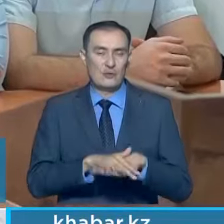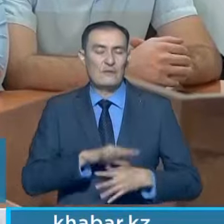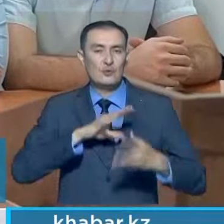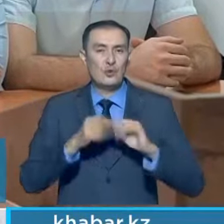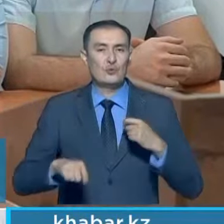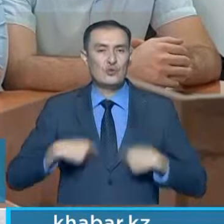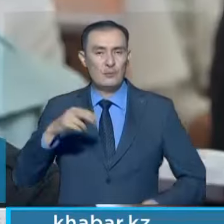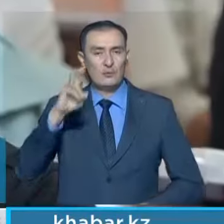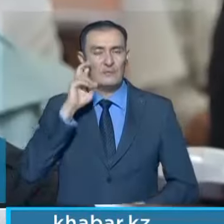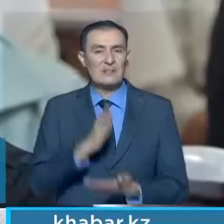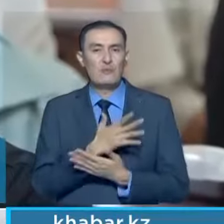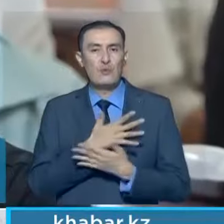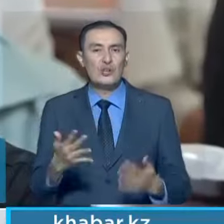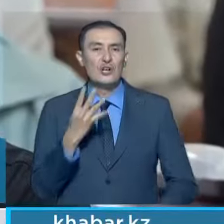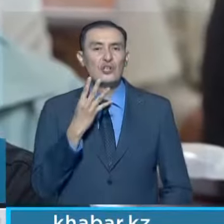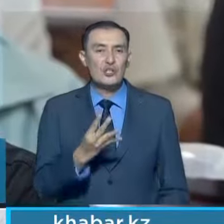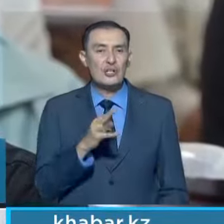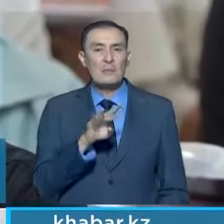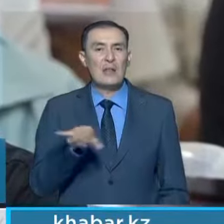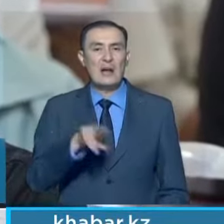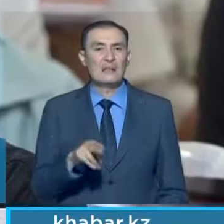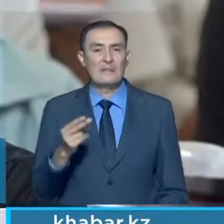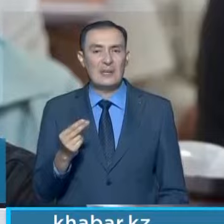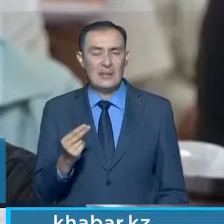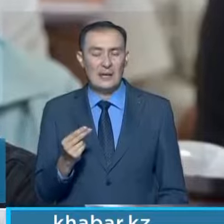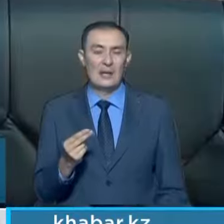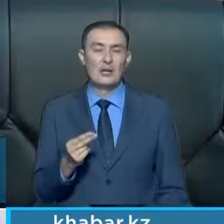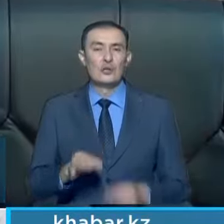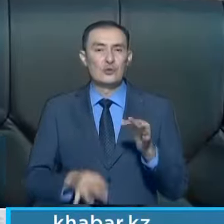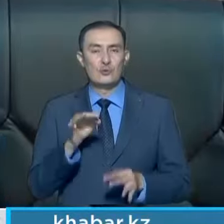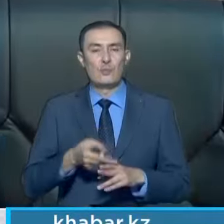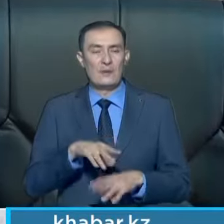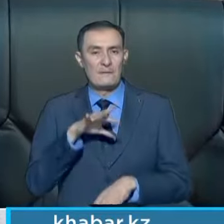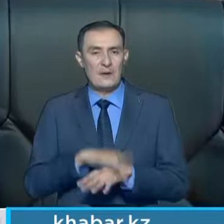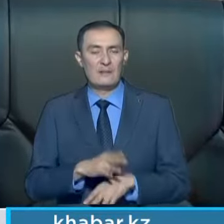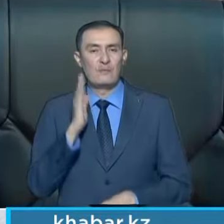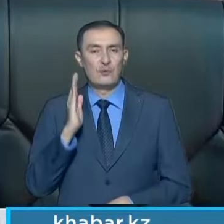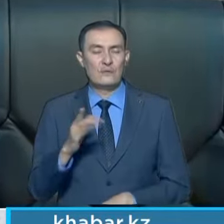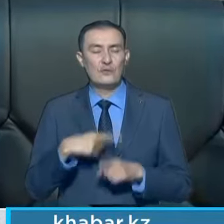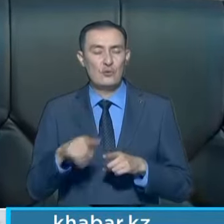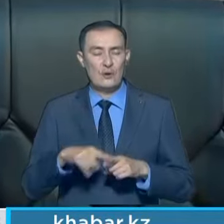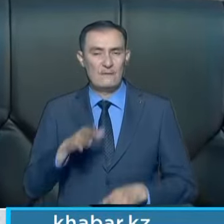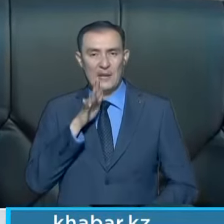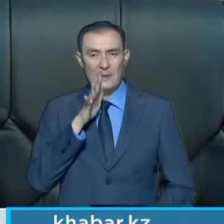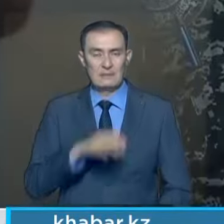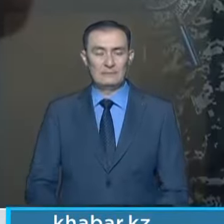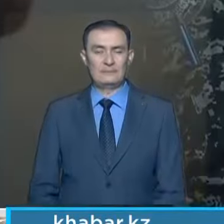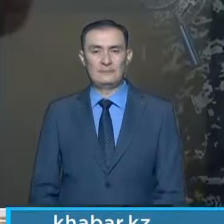результате ущерб государству составил более 4 миллиардов тенге. Суд по данным фактам состоится в ближайшее время.